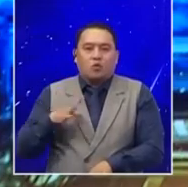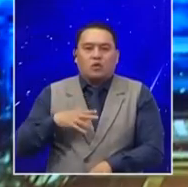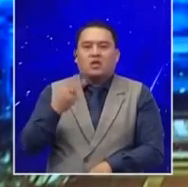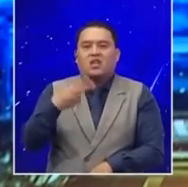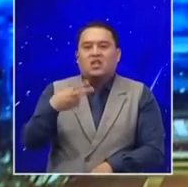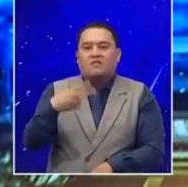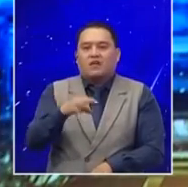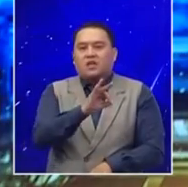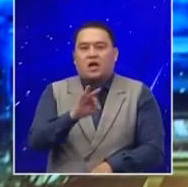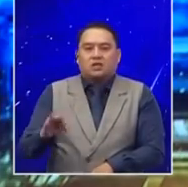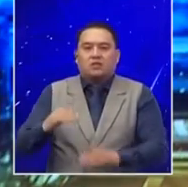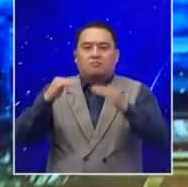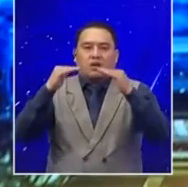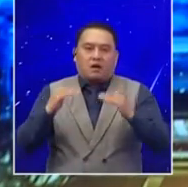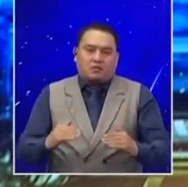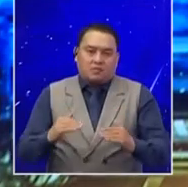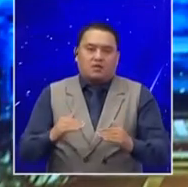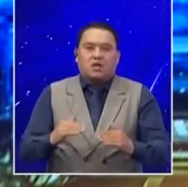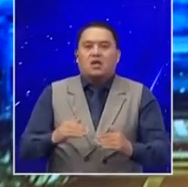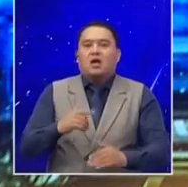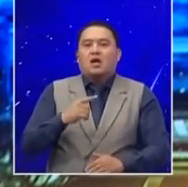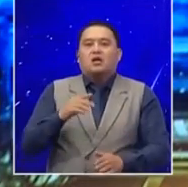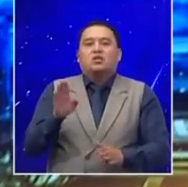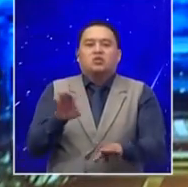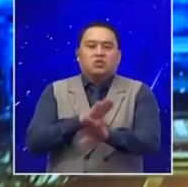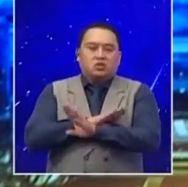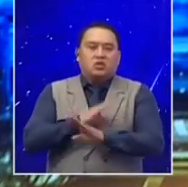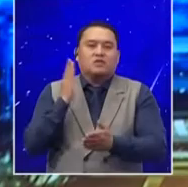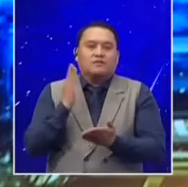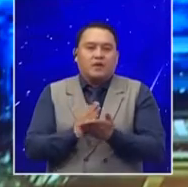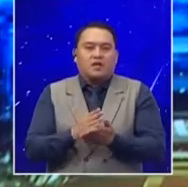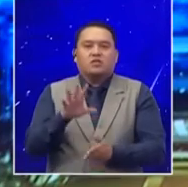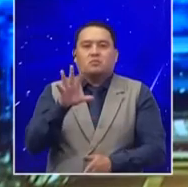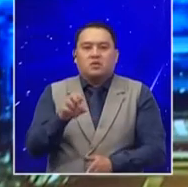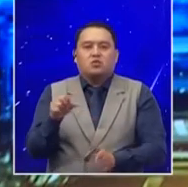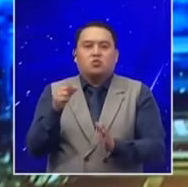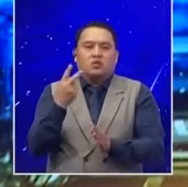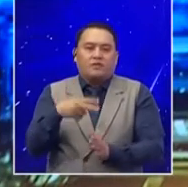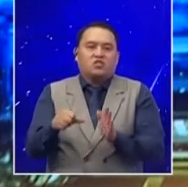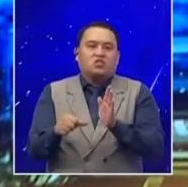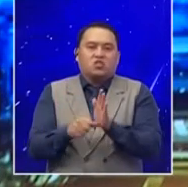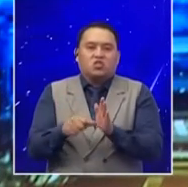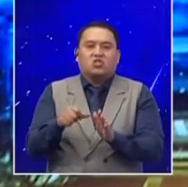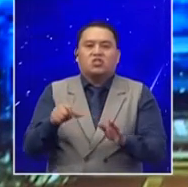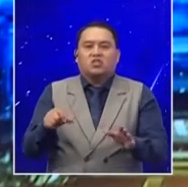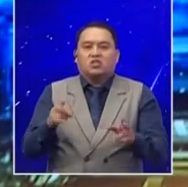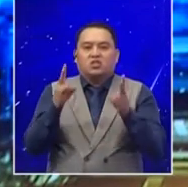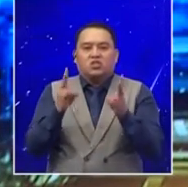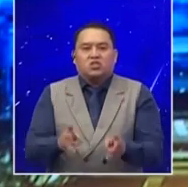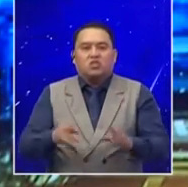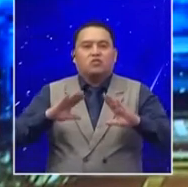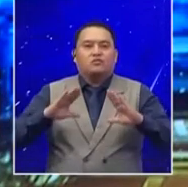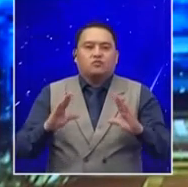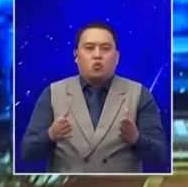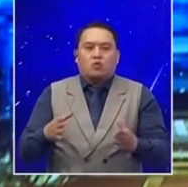года наблюдается спад на 20%. Однако без жертв не обошлось. 526 чрезвычайных